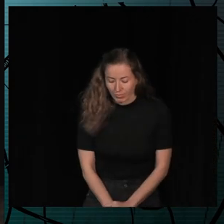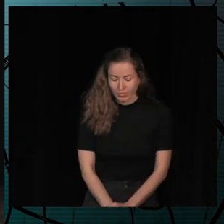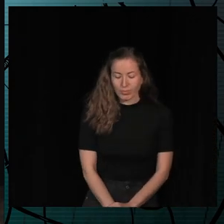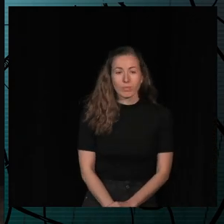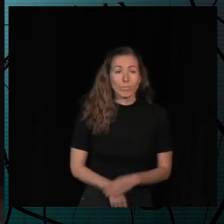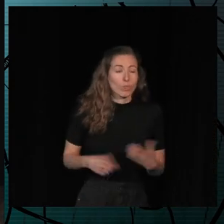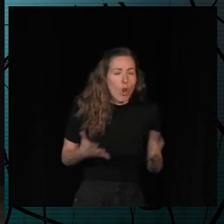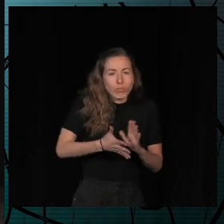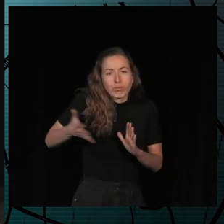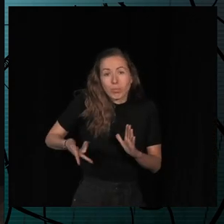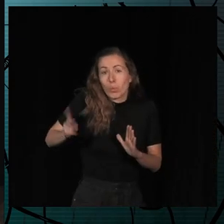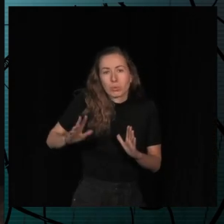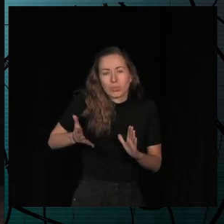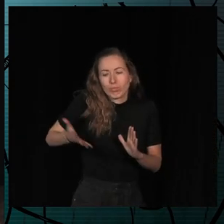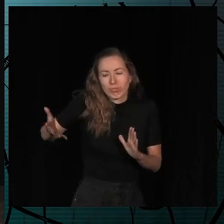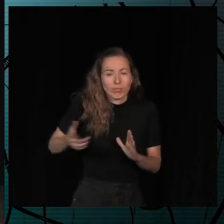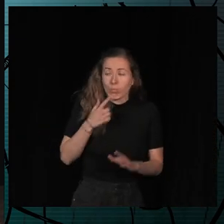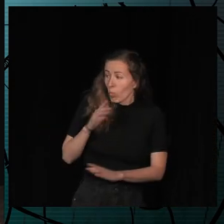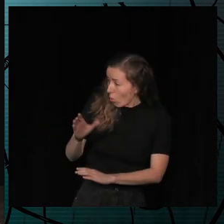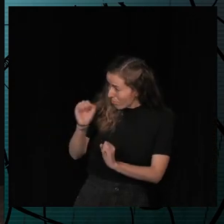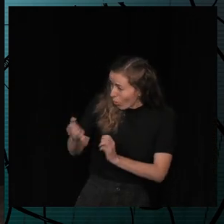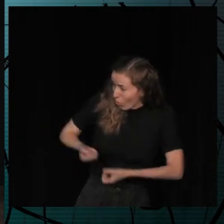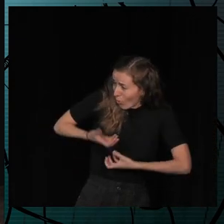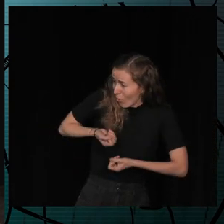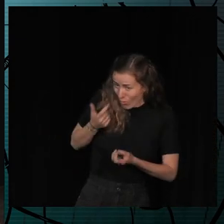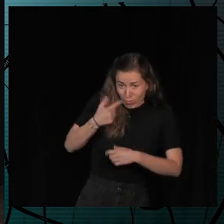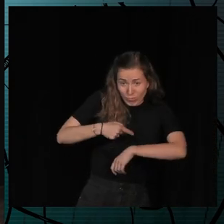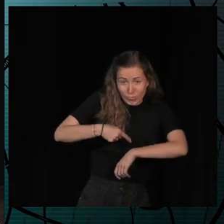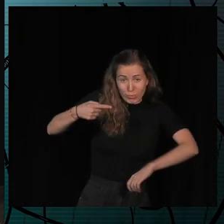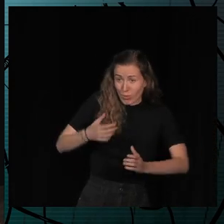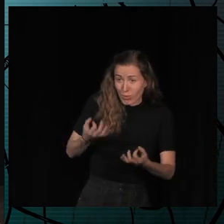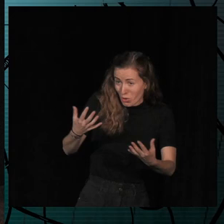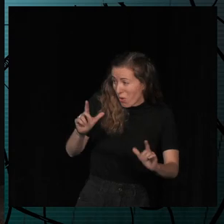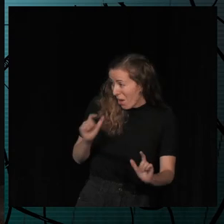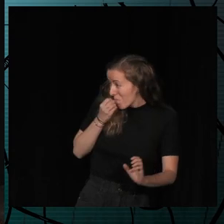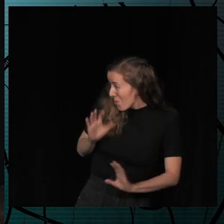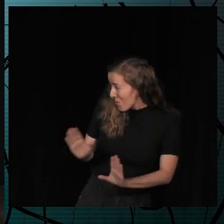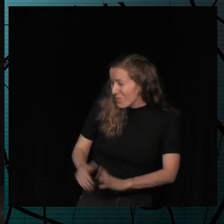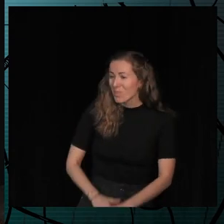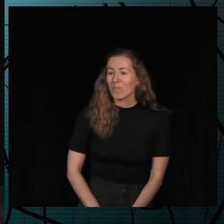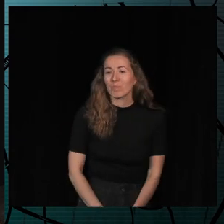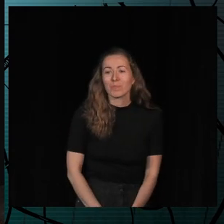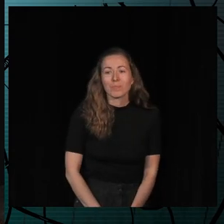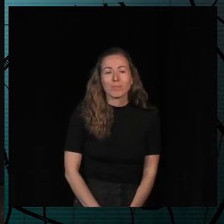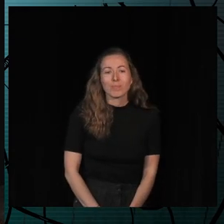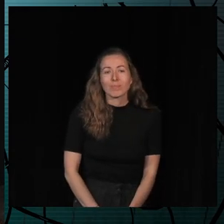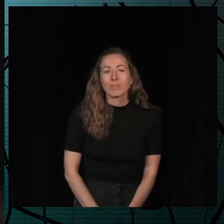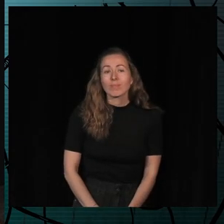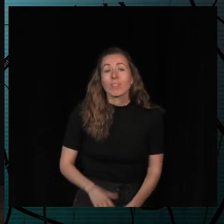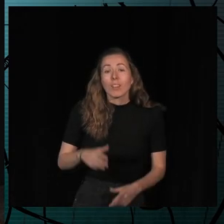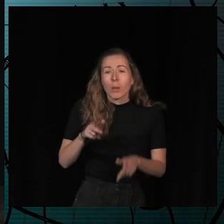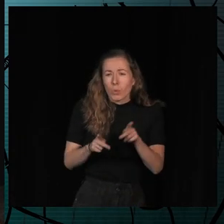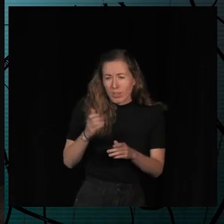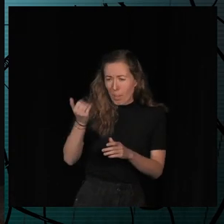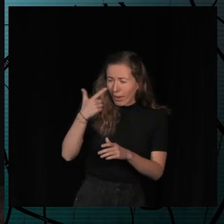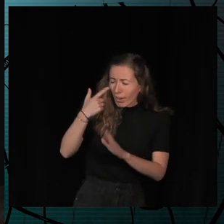plus non non mais on a le temps hein donc il y a pas de problme on on reviendra peut-être justement sur sur la question